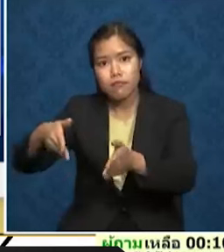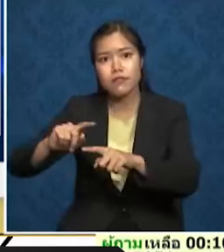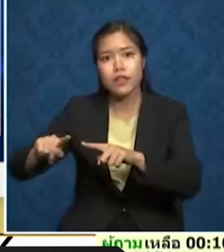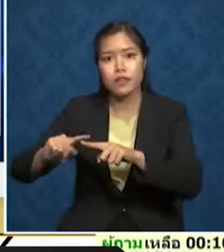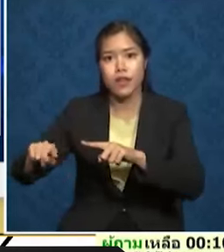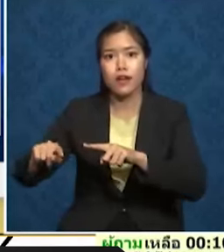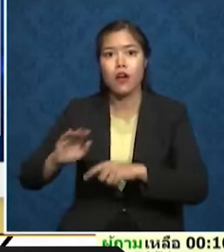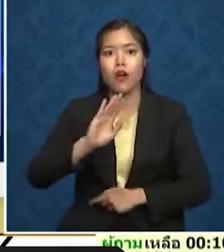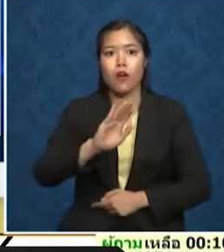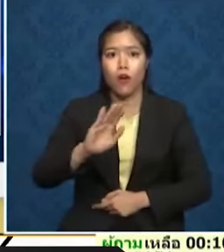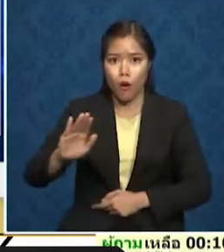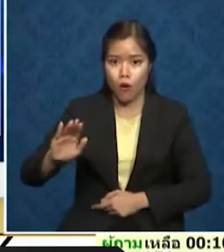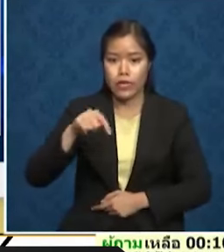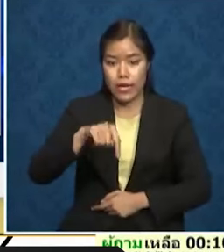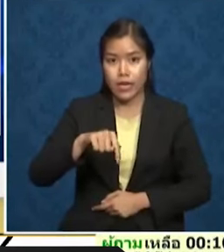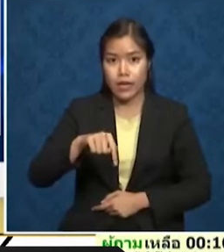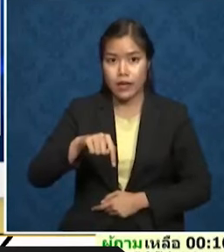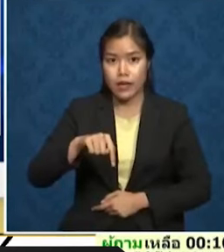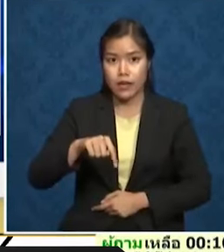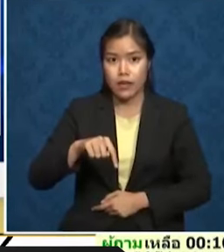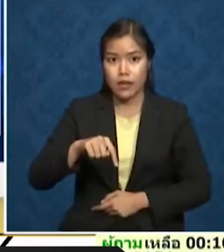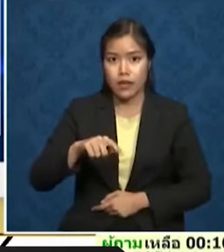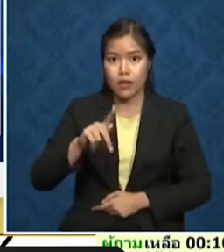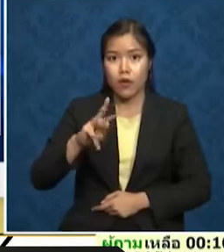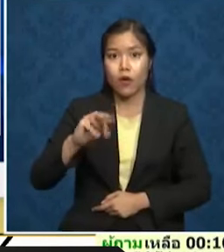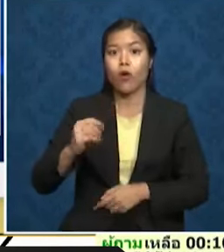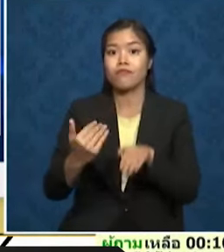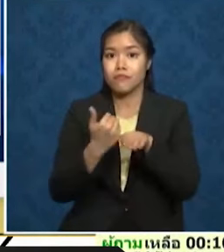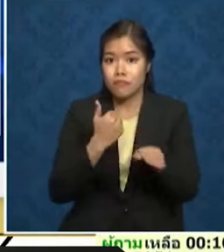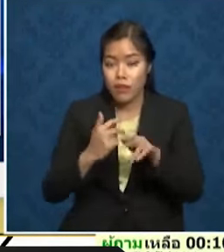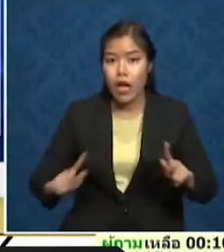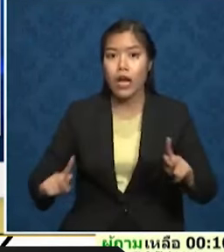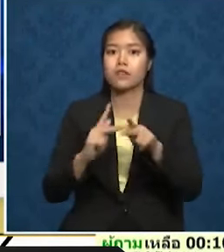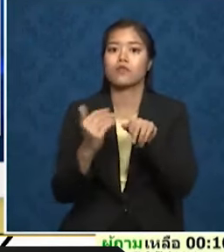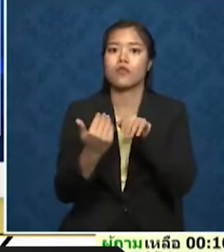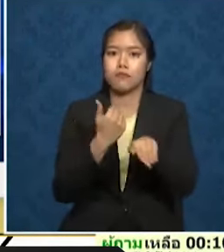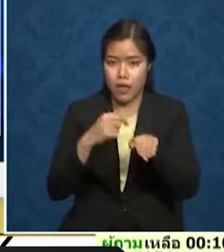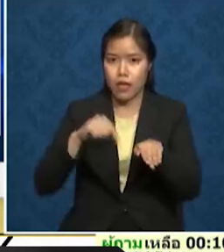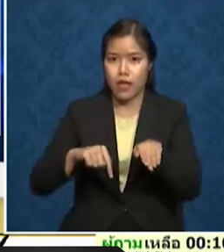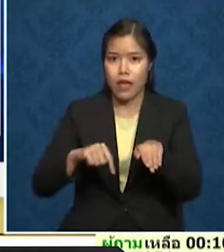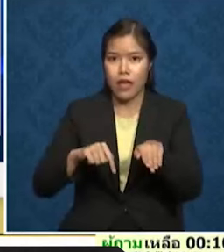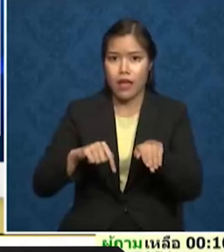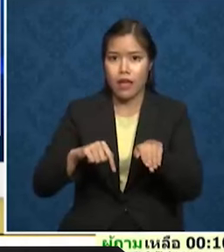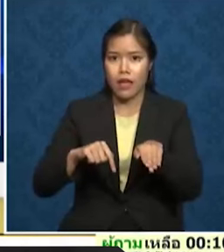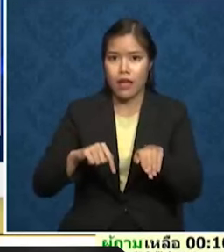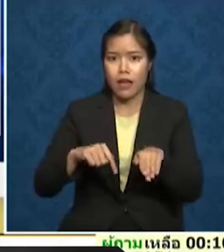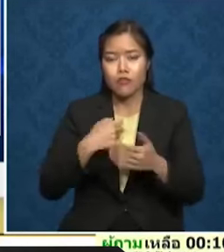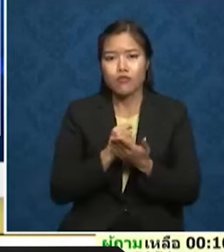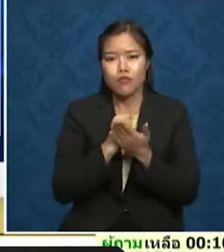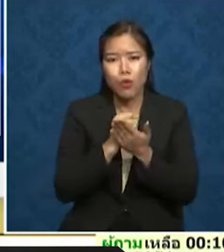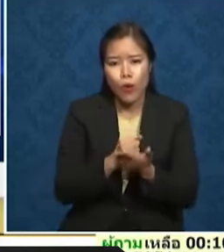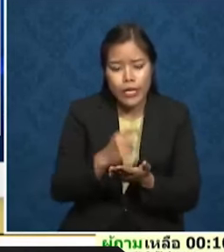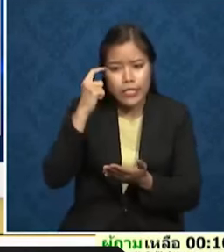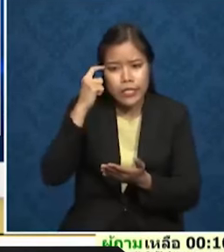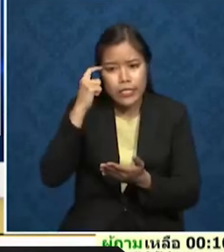ของเส้นทางดังกล่าวกรมคมนาคมกระทรวงคมนาคมกรมทางหลวงนะคะได้มีความใส่ใจแล้วก็จะลงไปดูเรื่